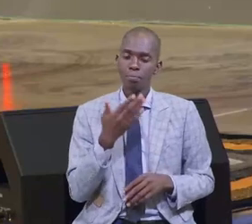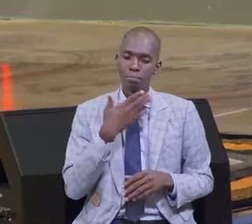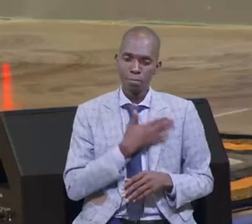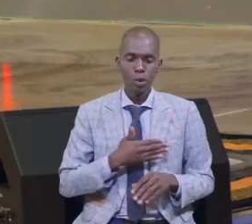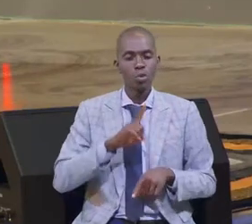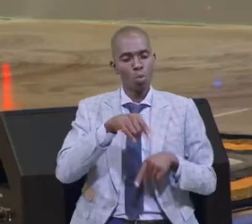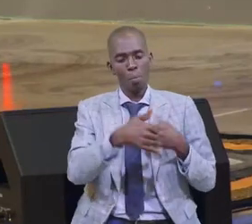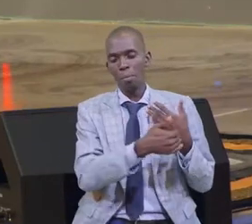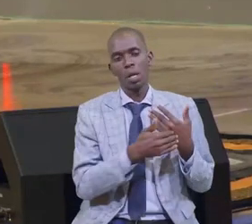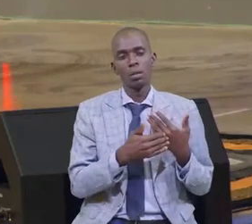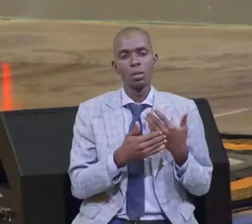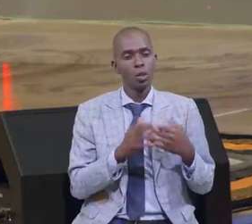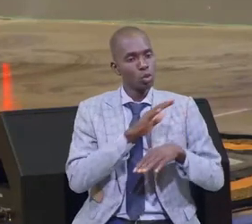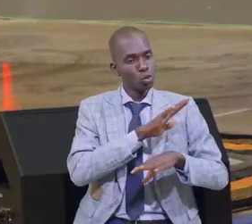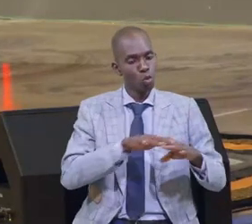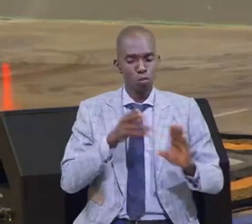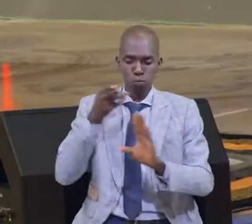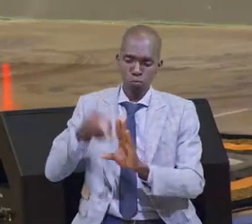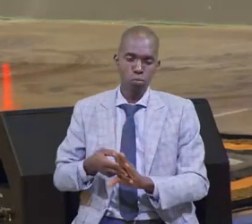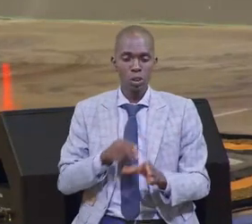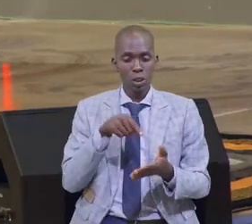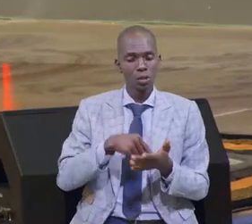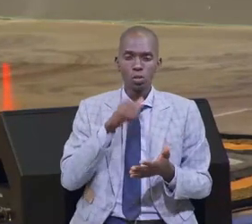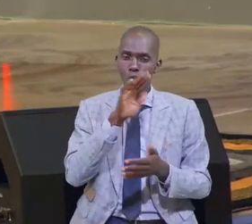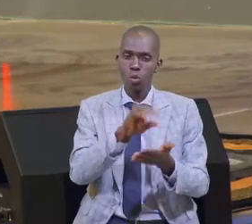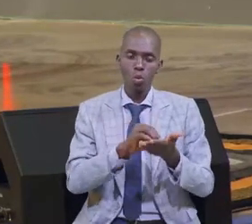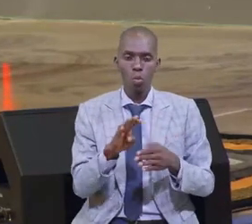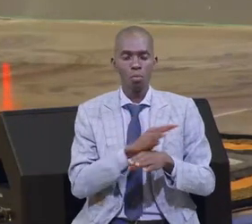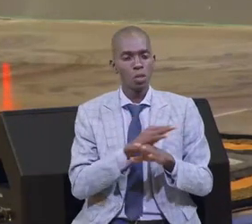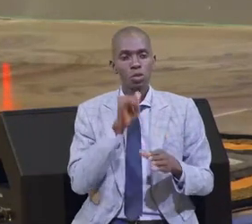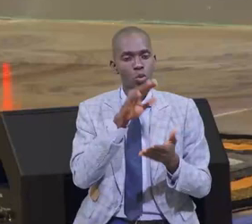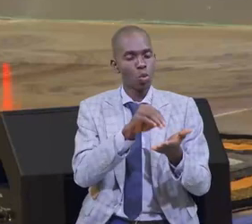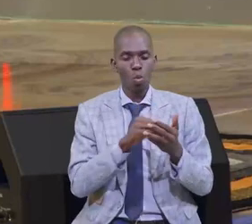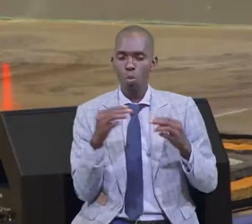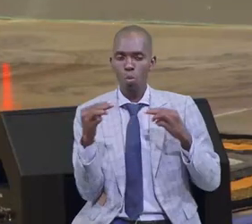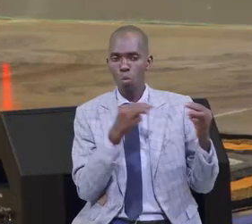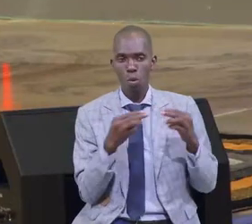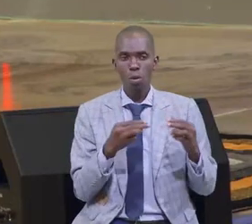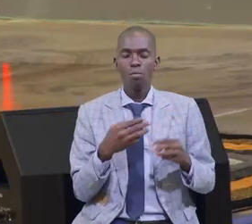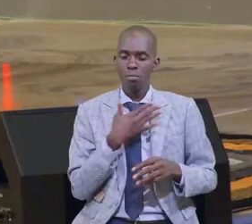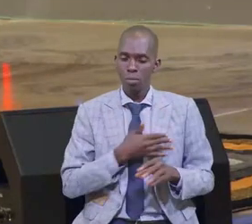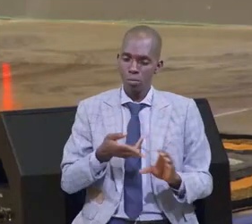Dieu, ne t'implique pas en ceci, ceci n'est pas ton affaire. Ne t'oppose pas à Dieu